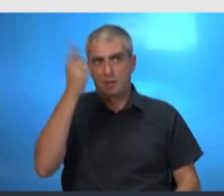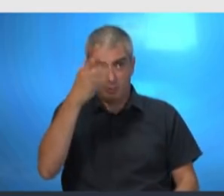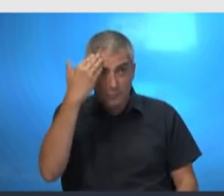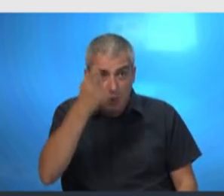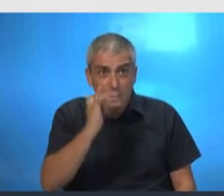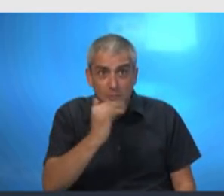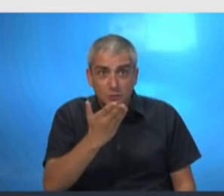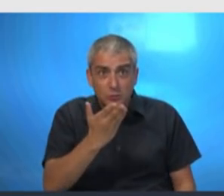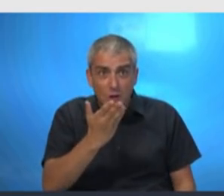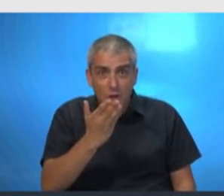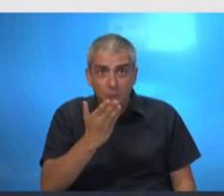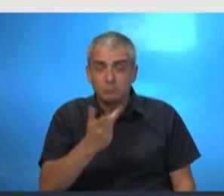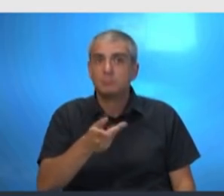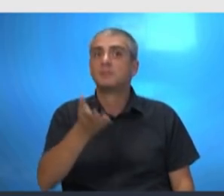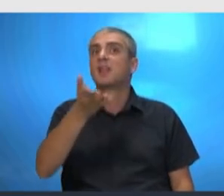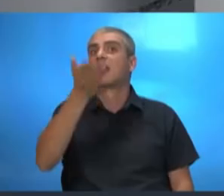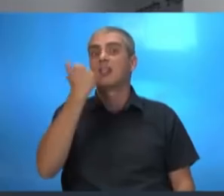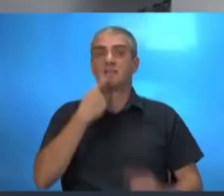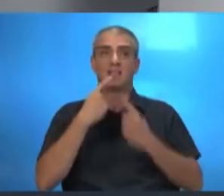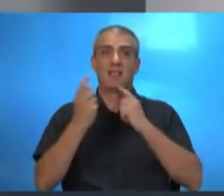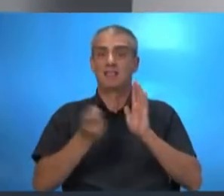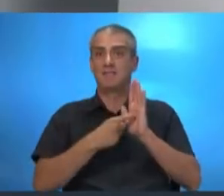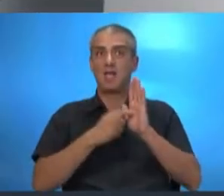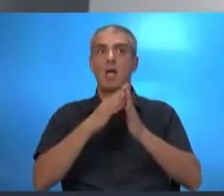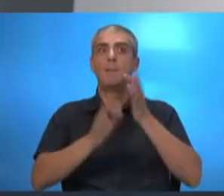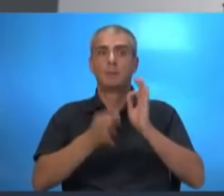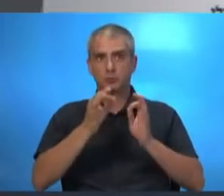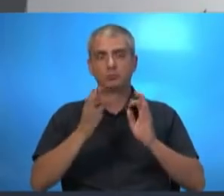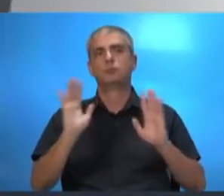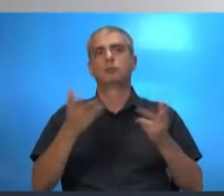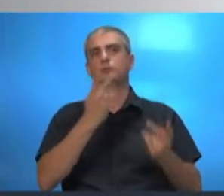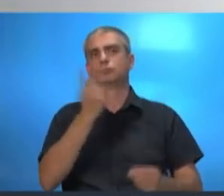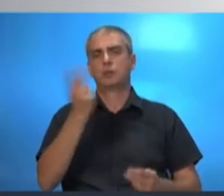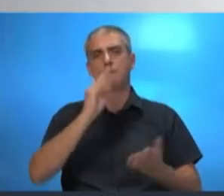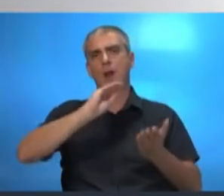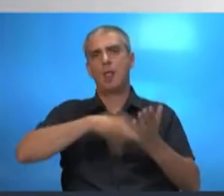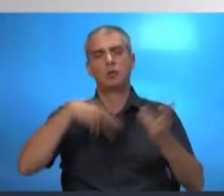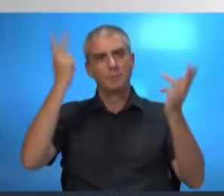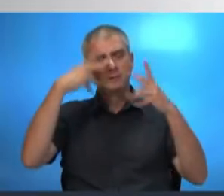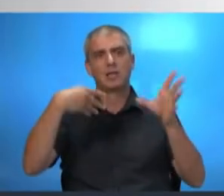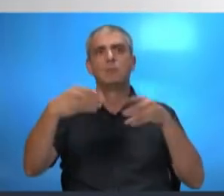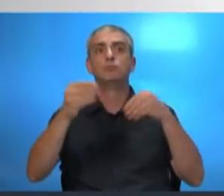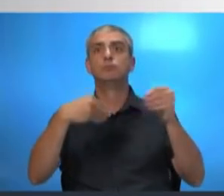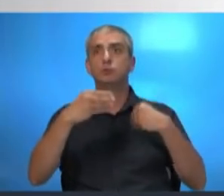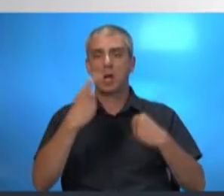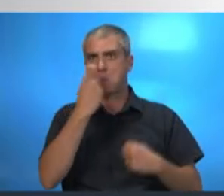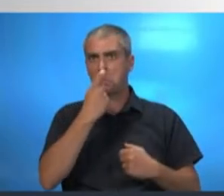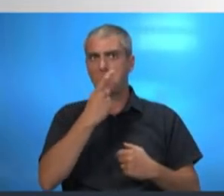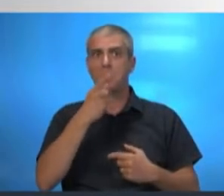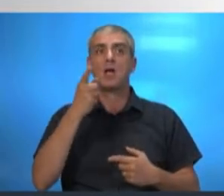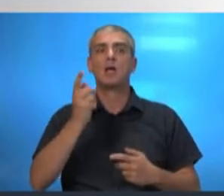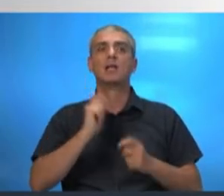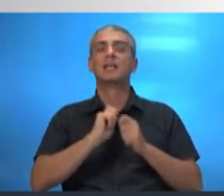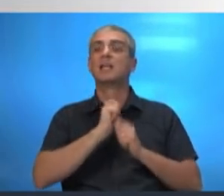בטח לא עם מי שאנחנו מכירים. נגיר אותם איזשהו מקום? עוד לפני שנידון התביעה בבית המשפט, מיהרו הצדדים לחתום על הסכם פשרת תמועה, ולפיו תשלם